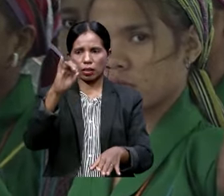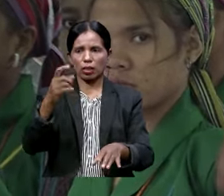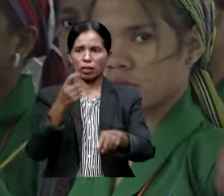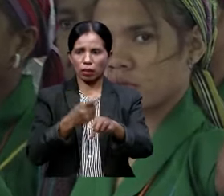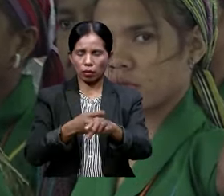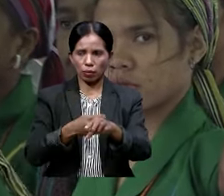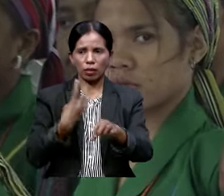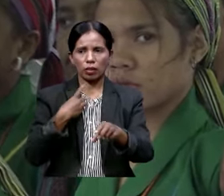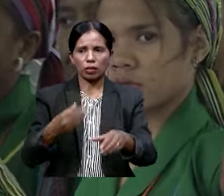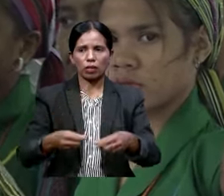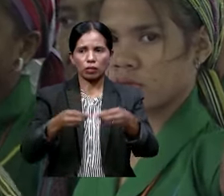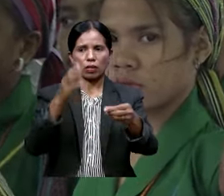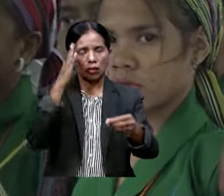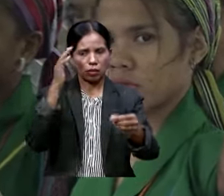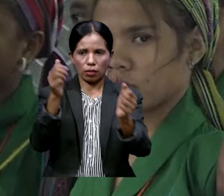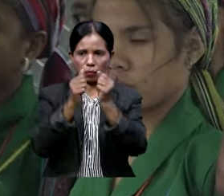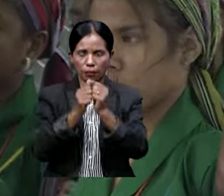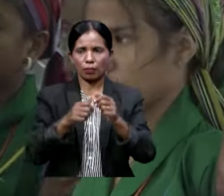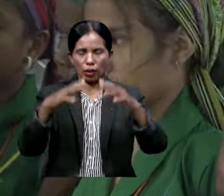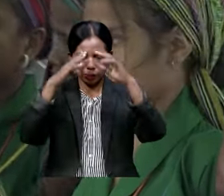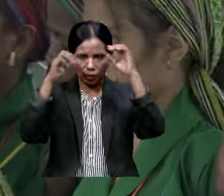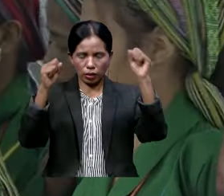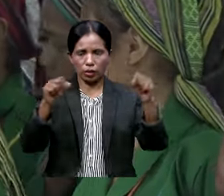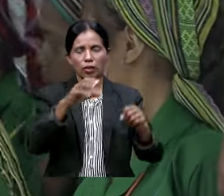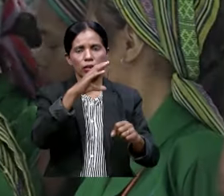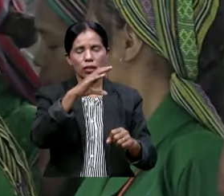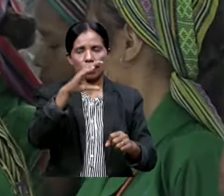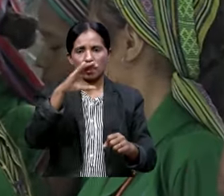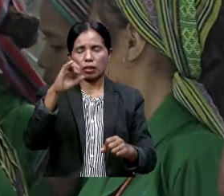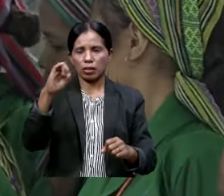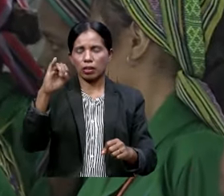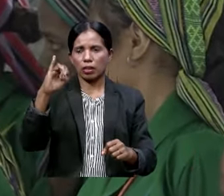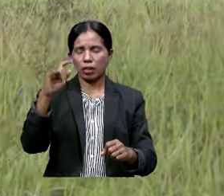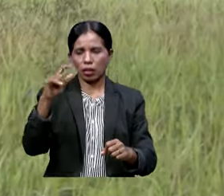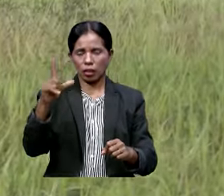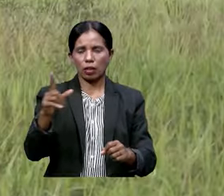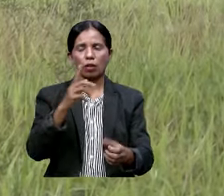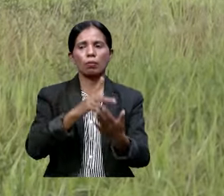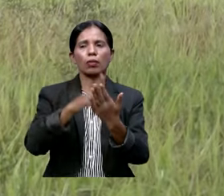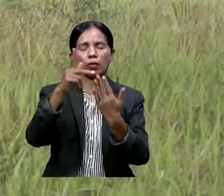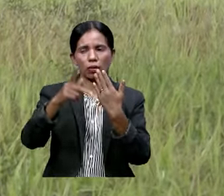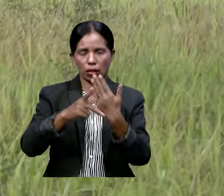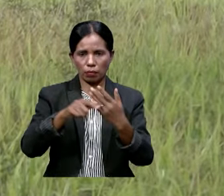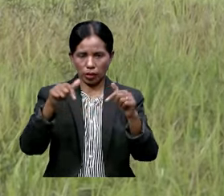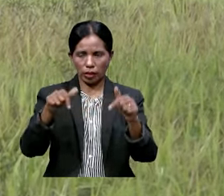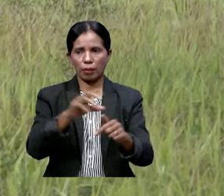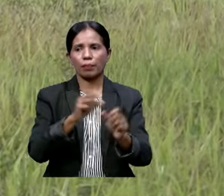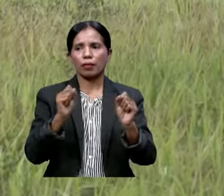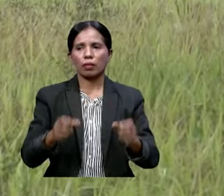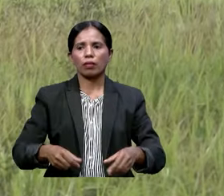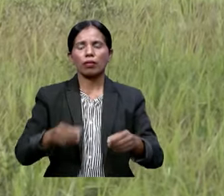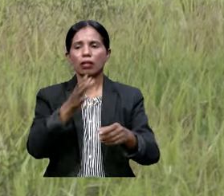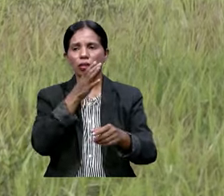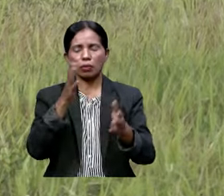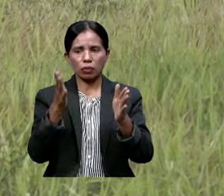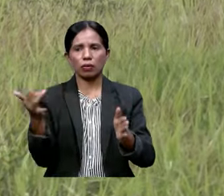ona ita tfa hanu mamal. Presiden di Kamra Komersi Industria Timor Leste garante ho programa demoplotne bele motiva agrikultor